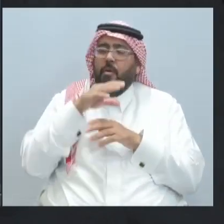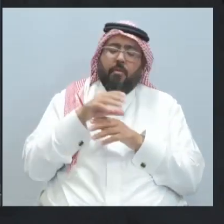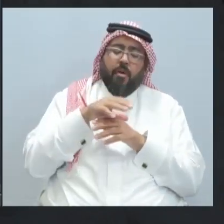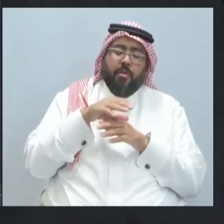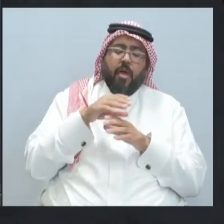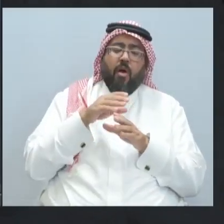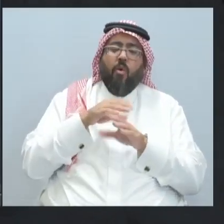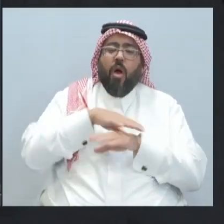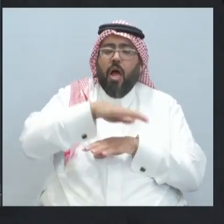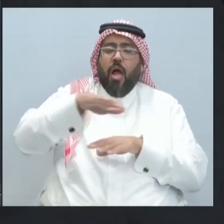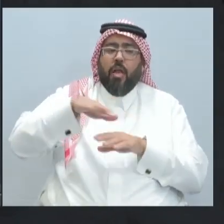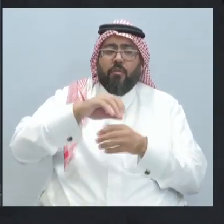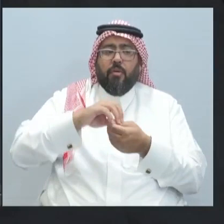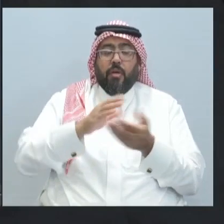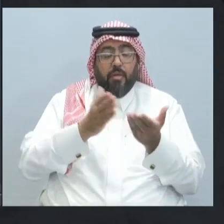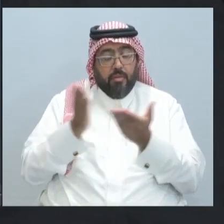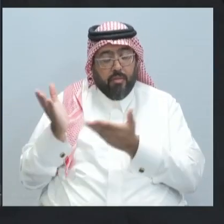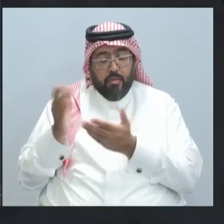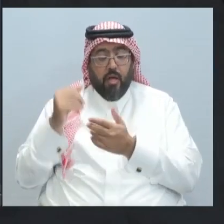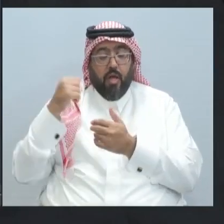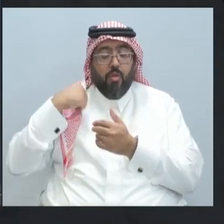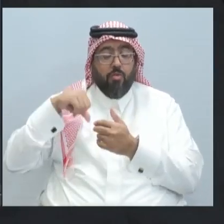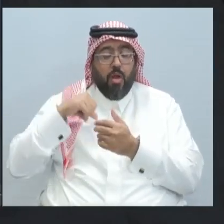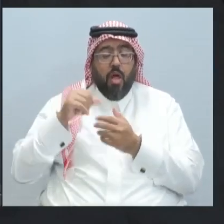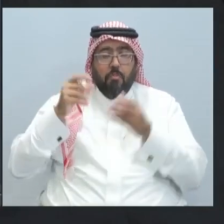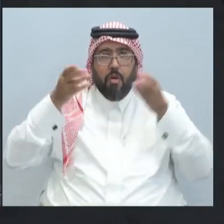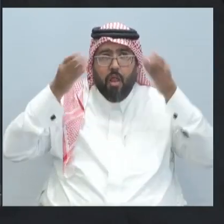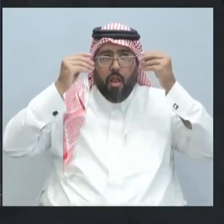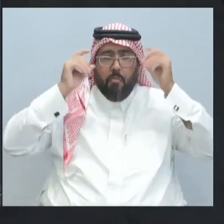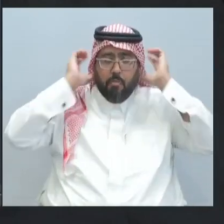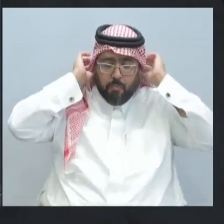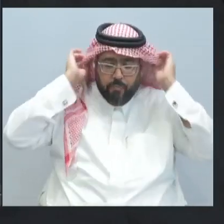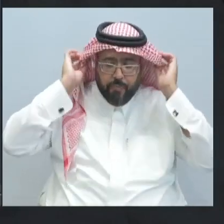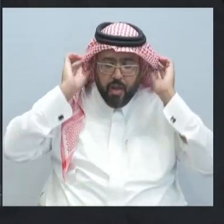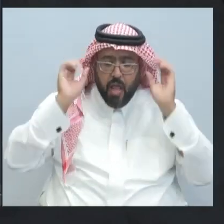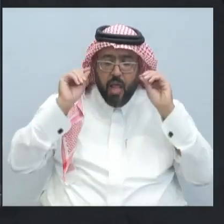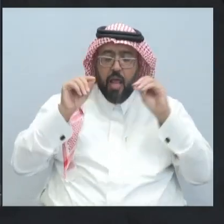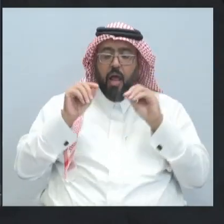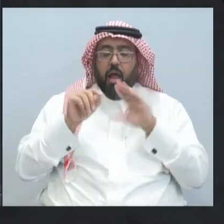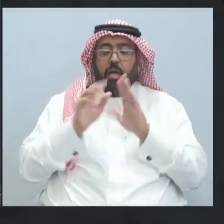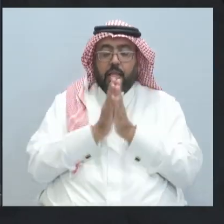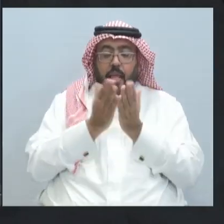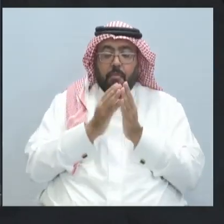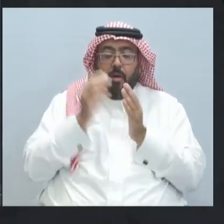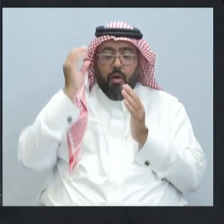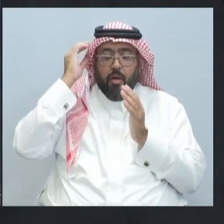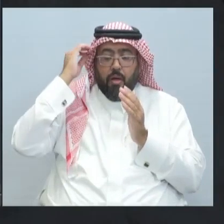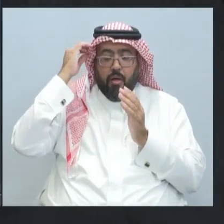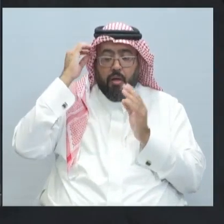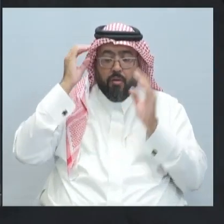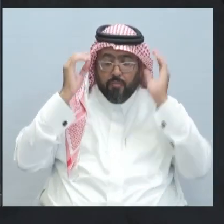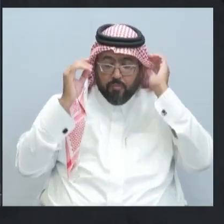اهتدى ثم اما بعد نرحب بكم يا طلاب العلم في درس من دروس العلم في مقرر القران الكريم